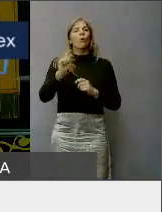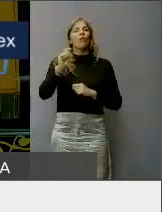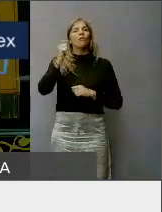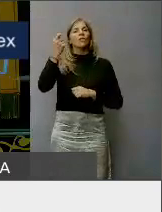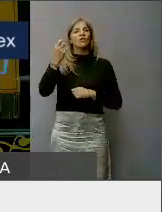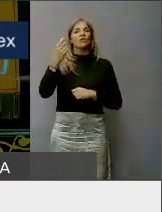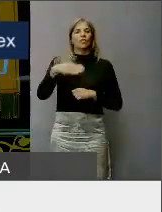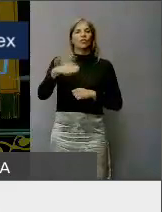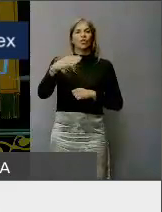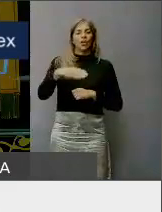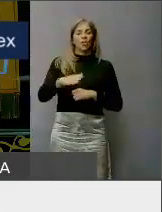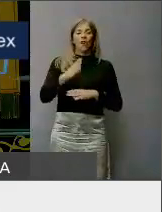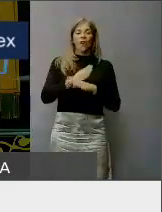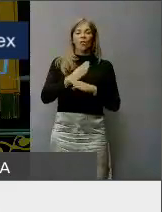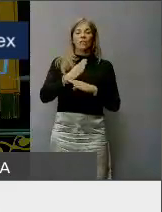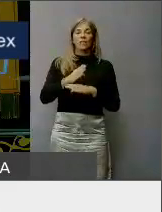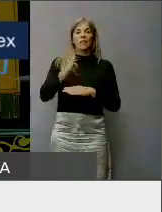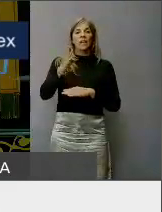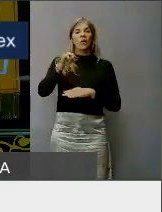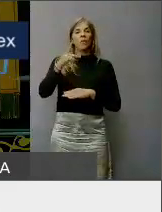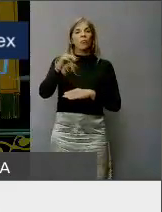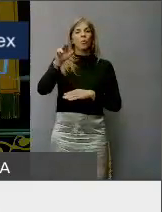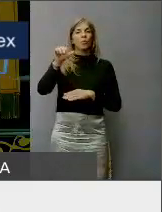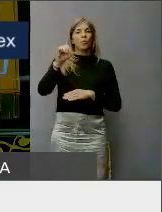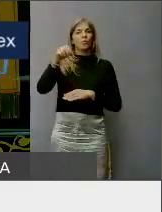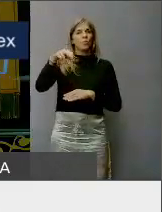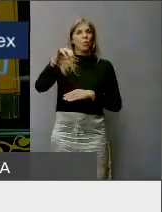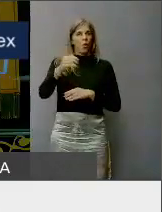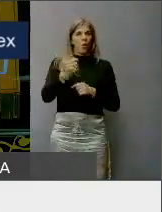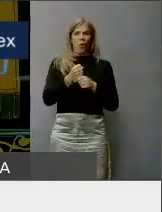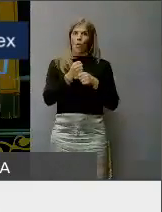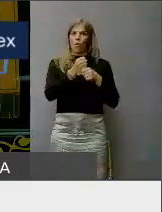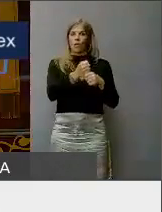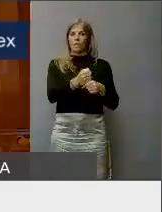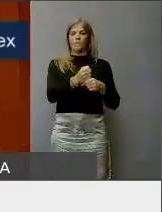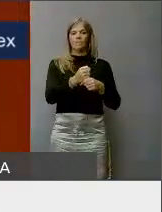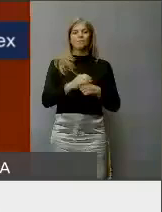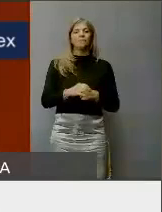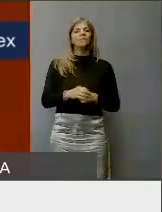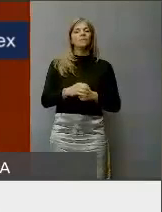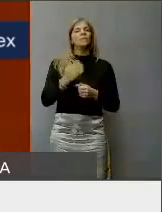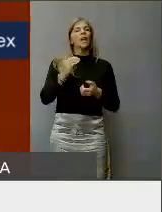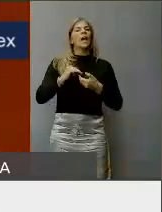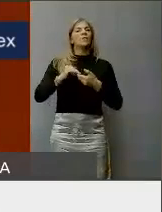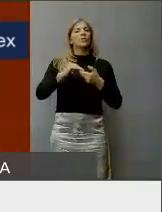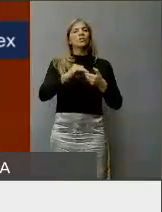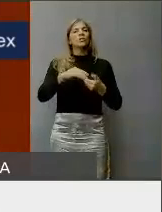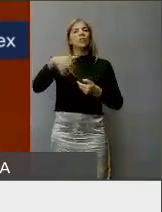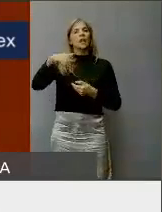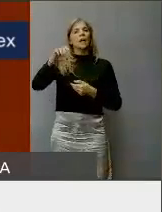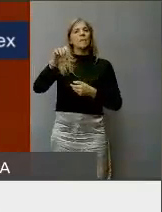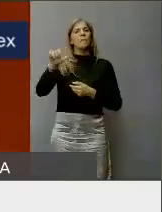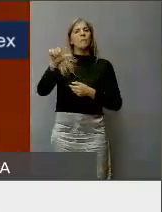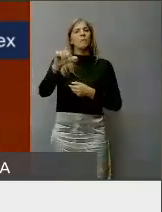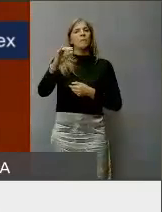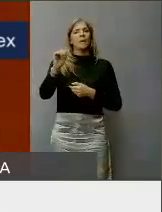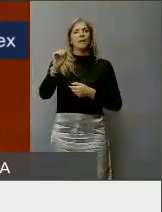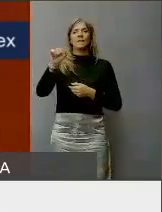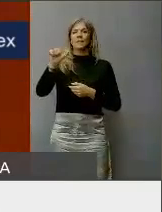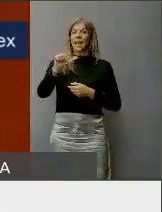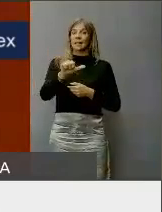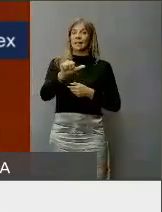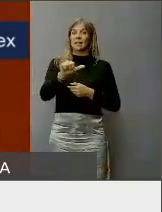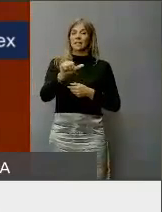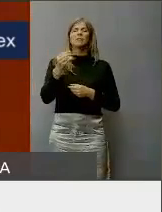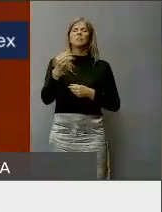brusoni a nella parola per l'illustrazione grazie presidente l'associazione pesca è un associazione di